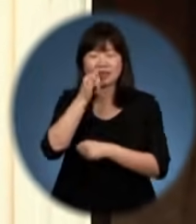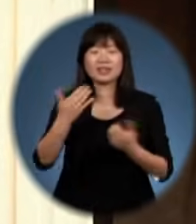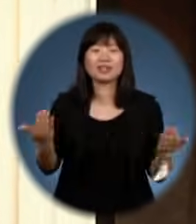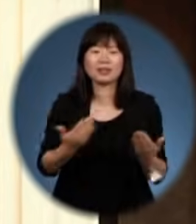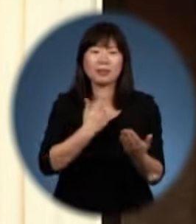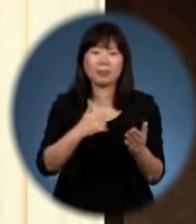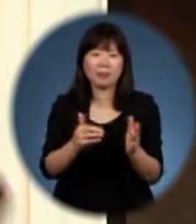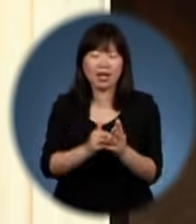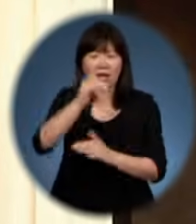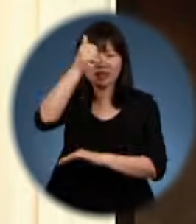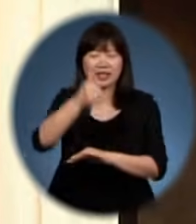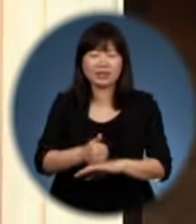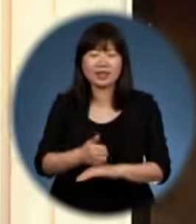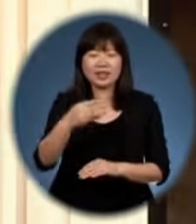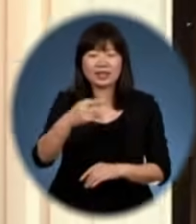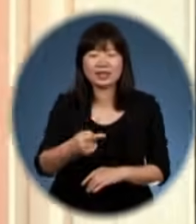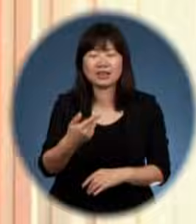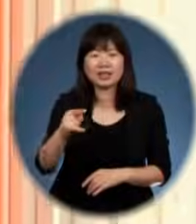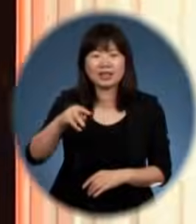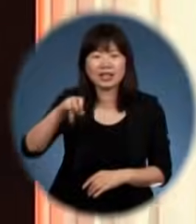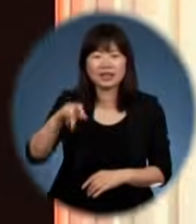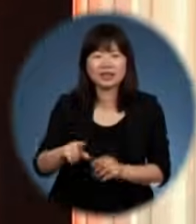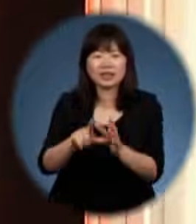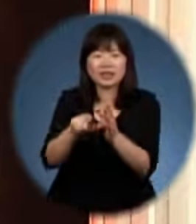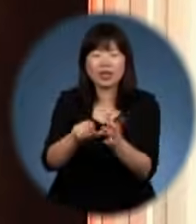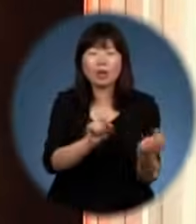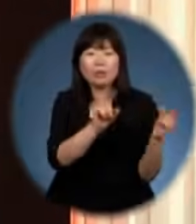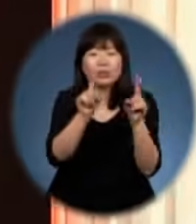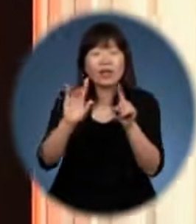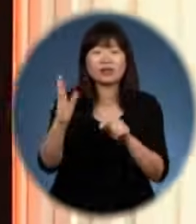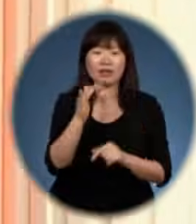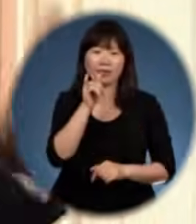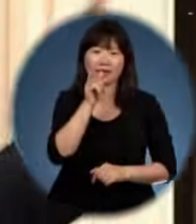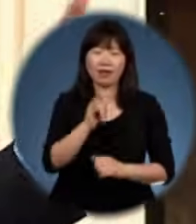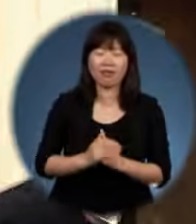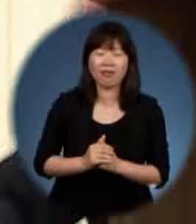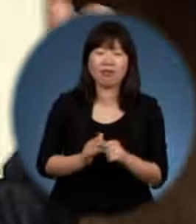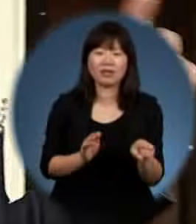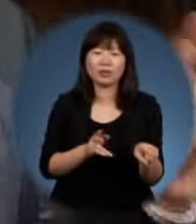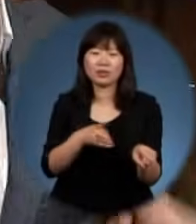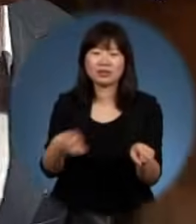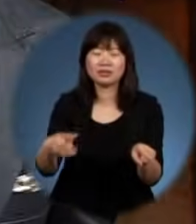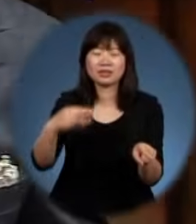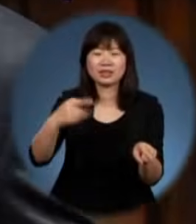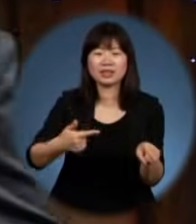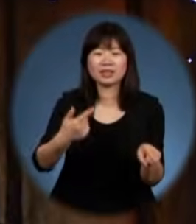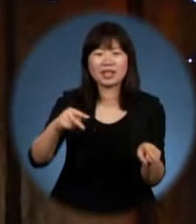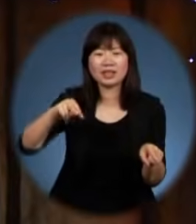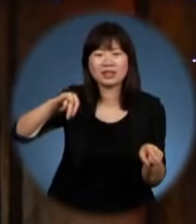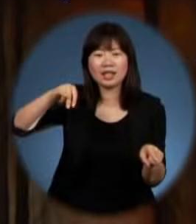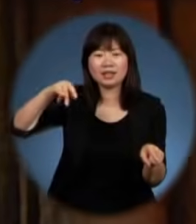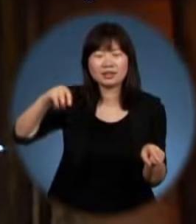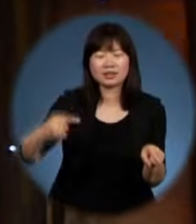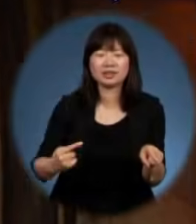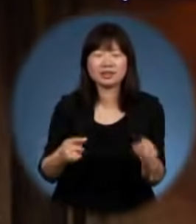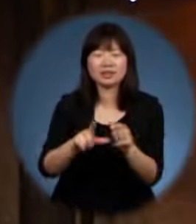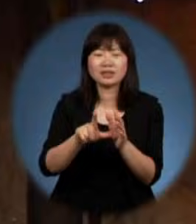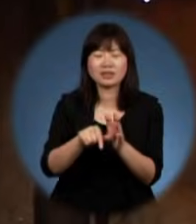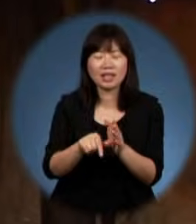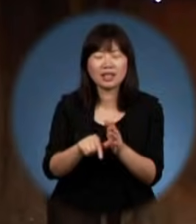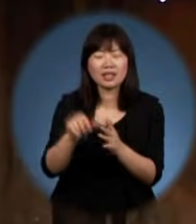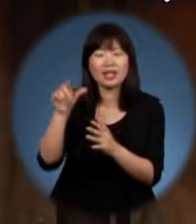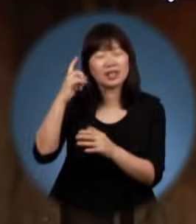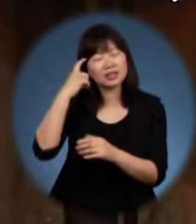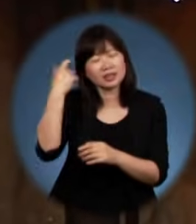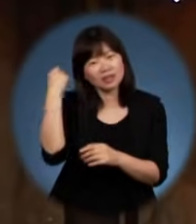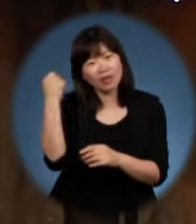했고요 그것이 나중에 래서 그 시대의 부활 된다는 것입니다 이것이 바로 렌의 상처 시대의 기억이 얻습니다 인간에